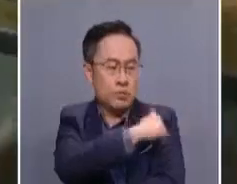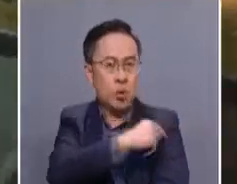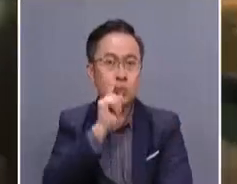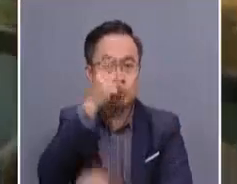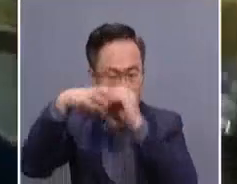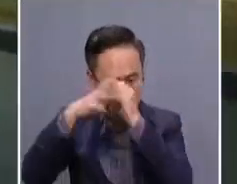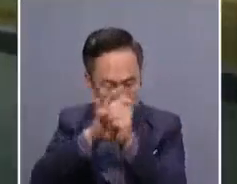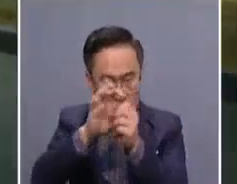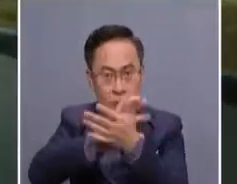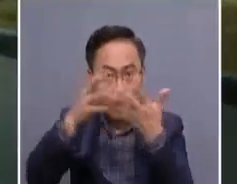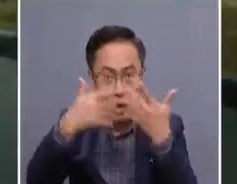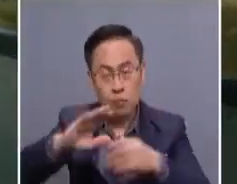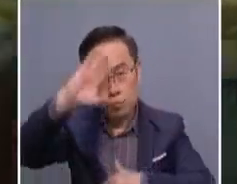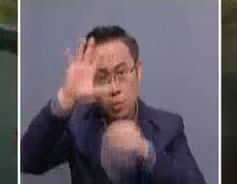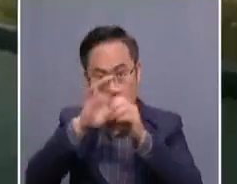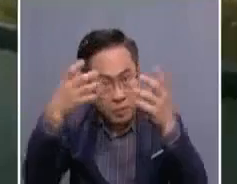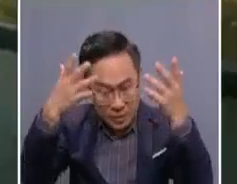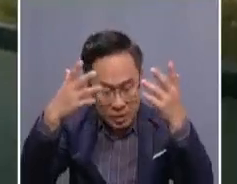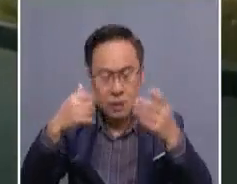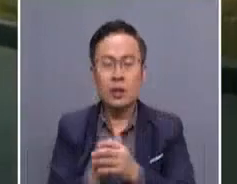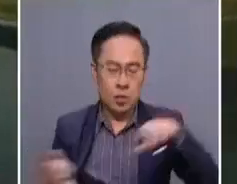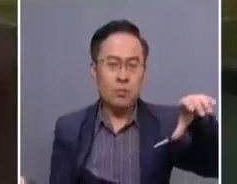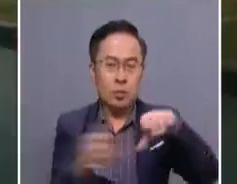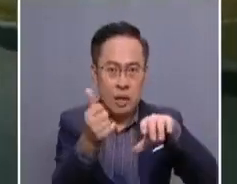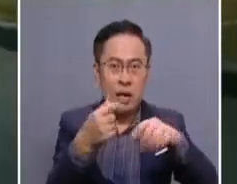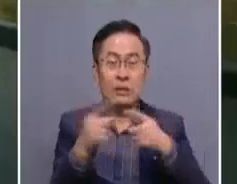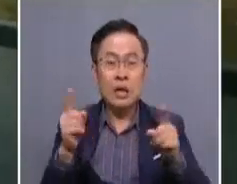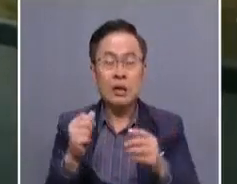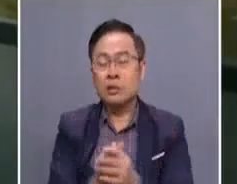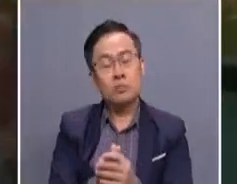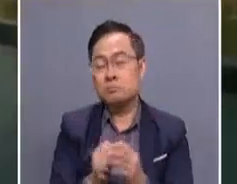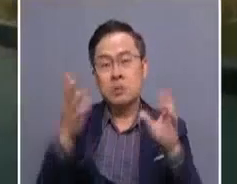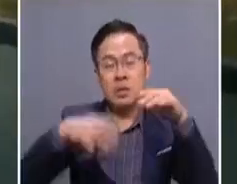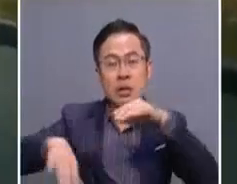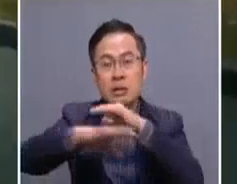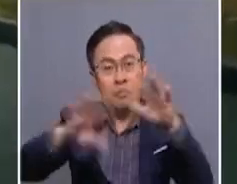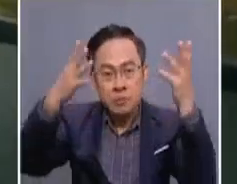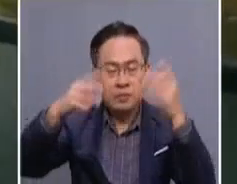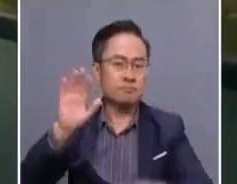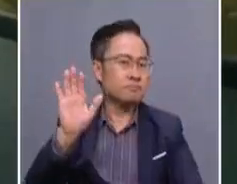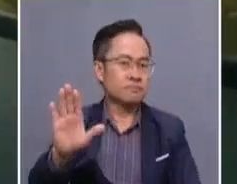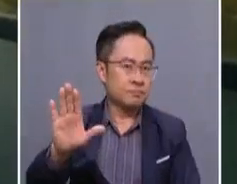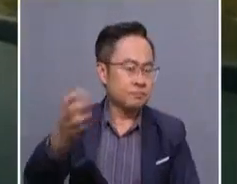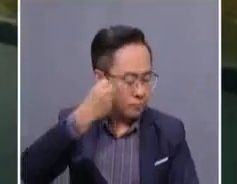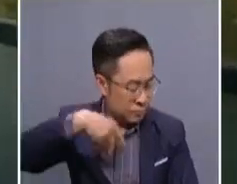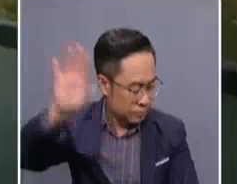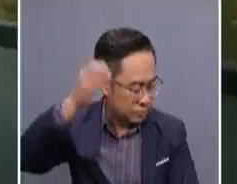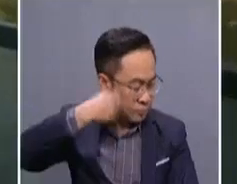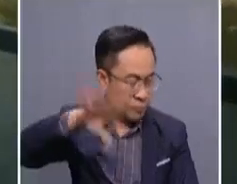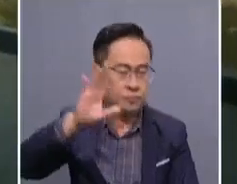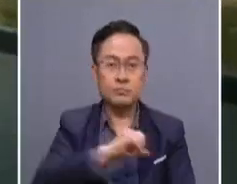ควิดถึงจะให้เข้านะครับถ้าไม่มีเนี่ยถึงจะเป็นเจ้าของมาก็เหอะก็ไม่ให้เข้านะครับเพราะว่าตอนนี้